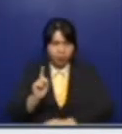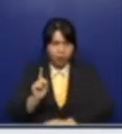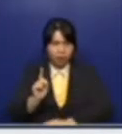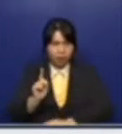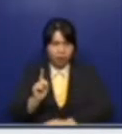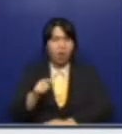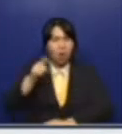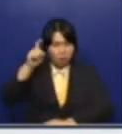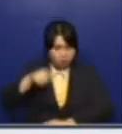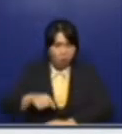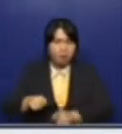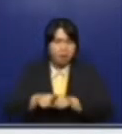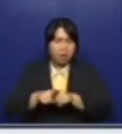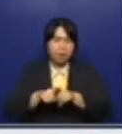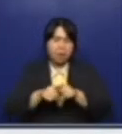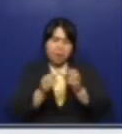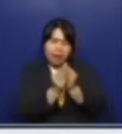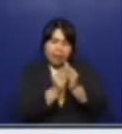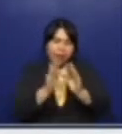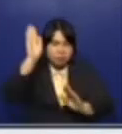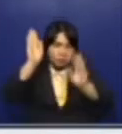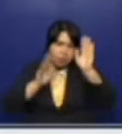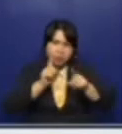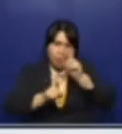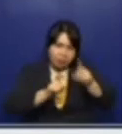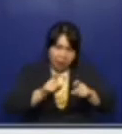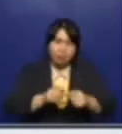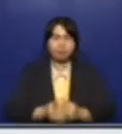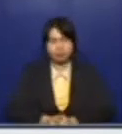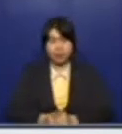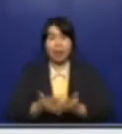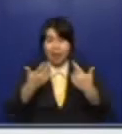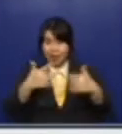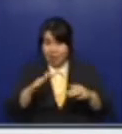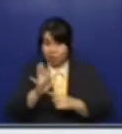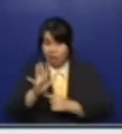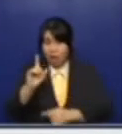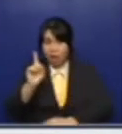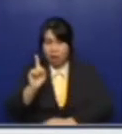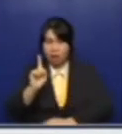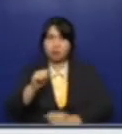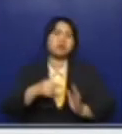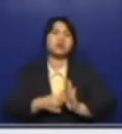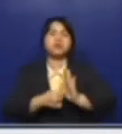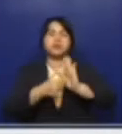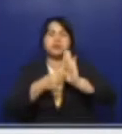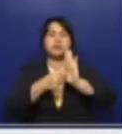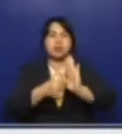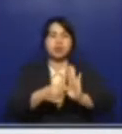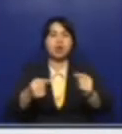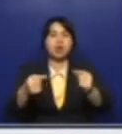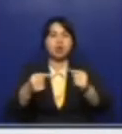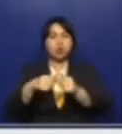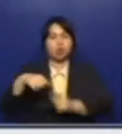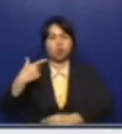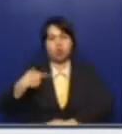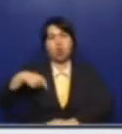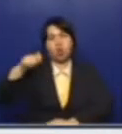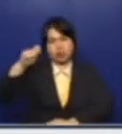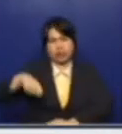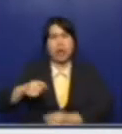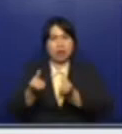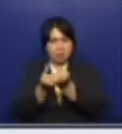ต้องไปลงประชามติ5สามารถที่จะเสนอต่อศาลรัฐธรรมนูญ